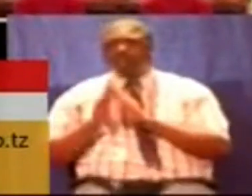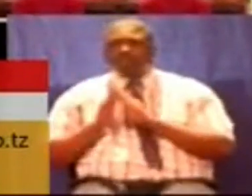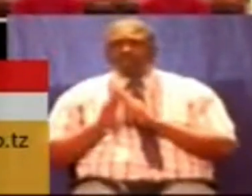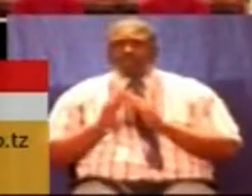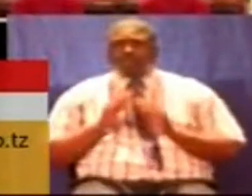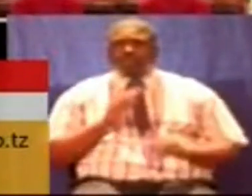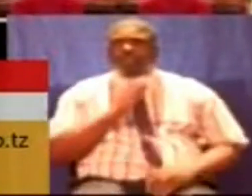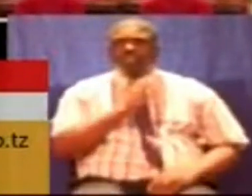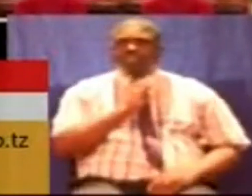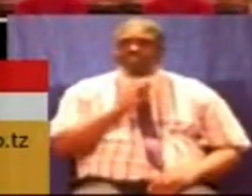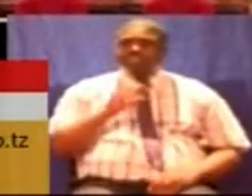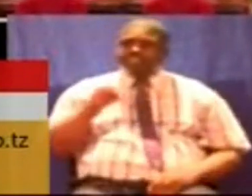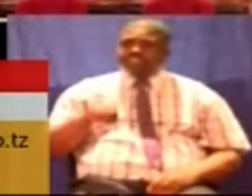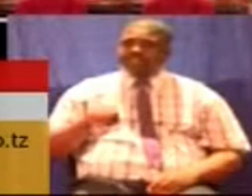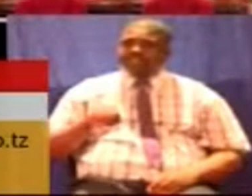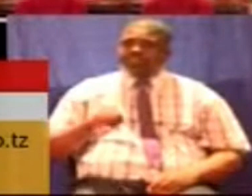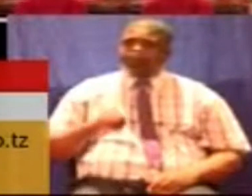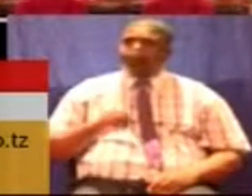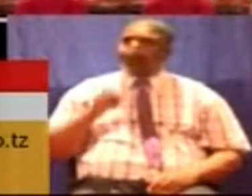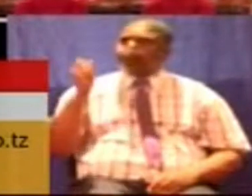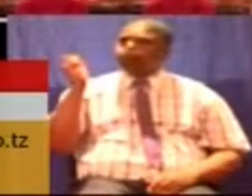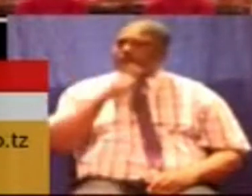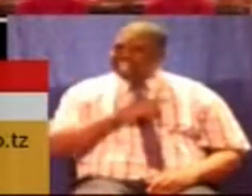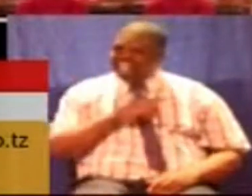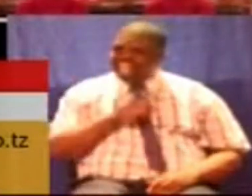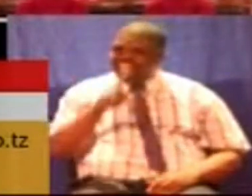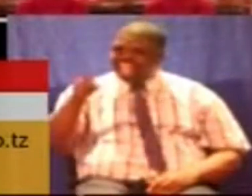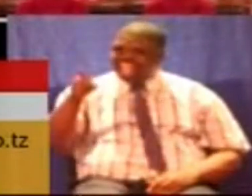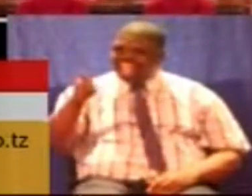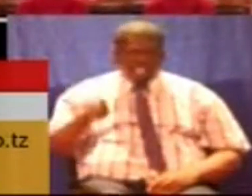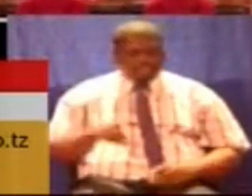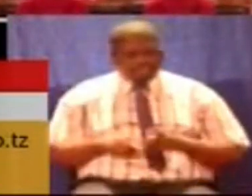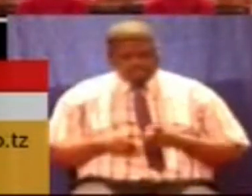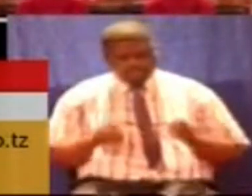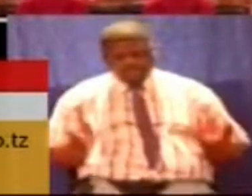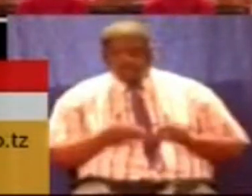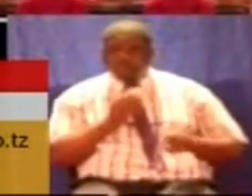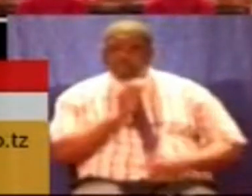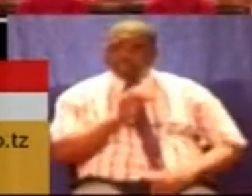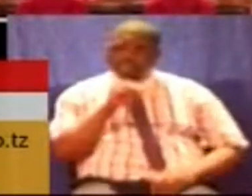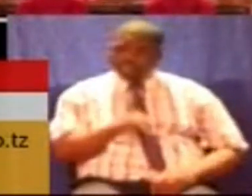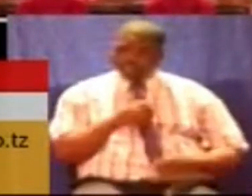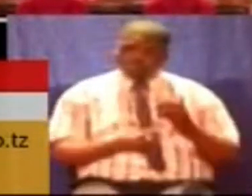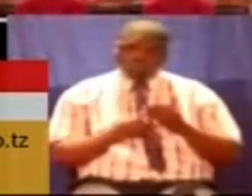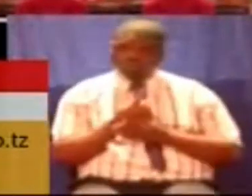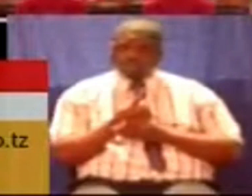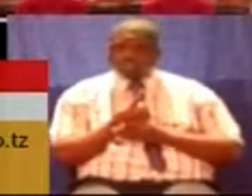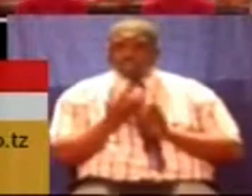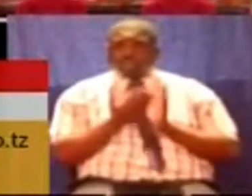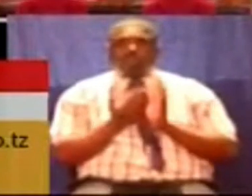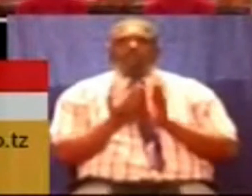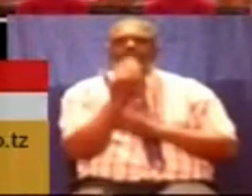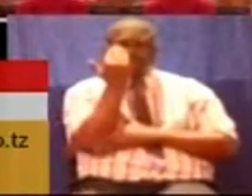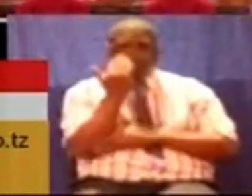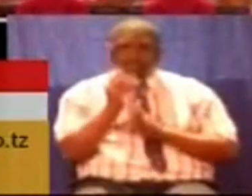CCM kunogire. Mheshimiwa Spika, nimelelewa na Chama cha Mapinduzi, lakini aliyejitokeza, naomba mnisamehe,